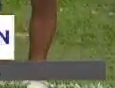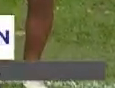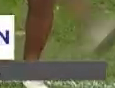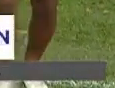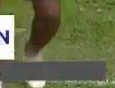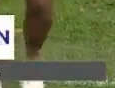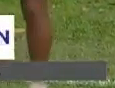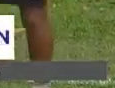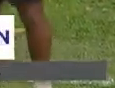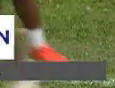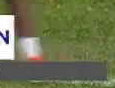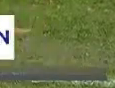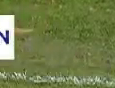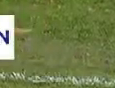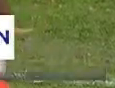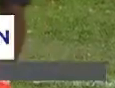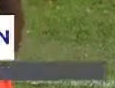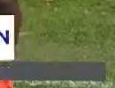ahad